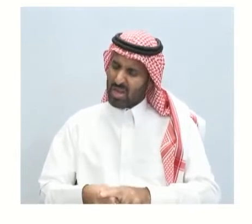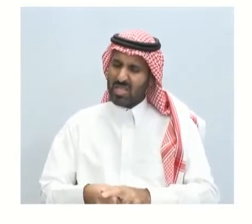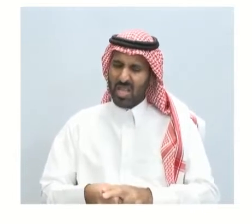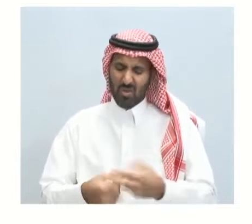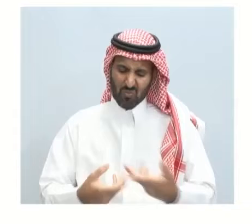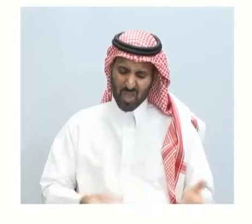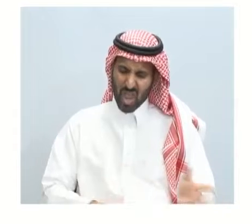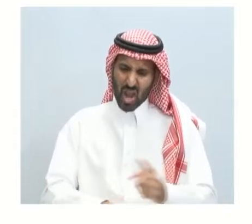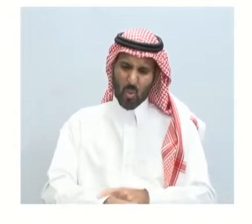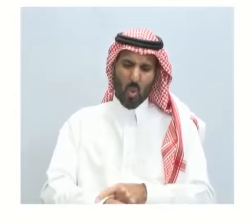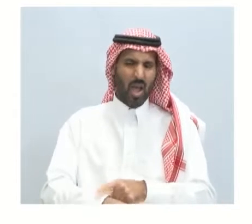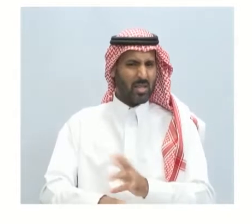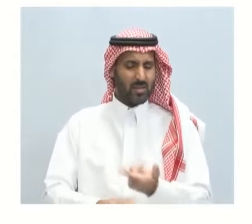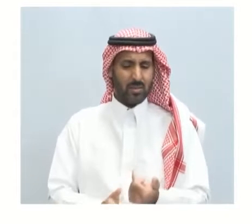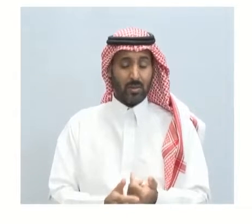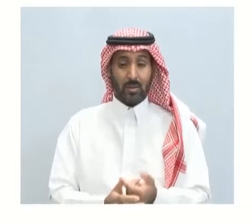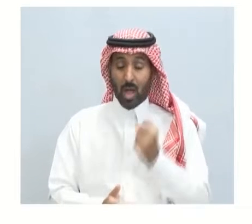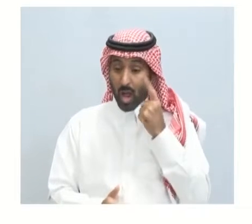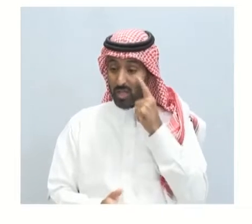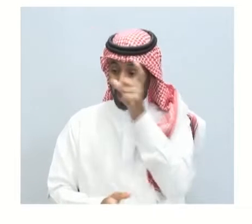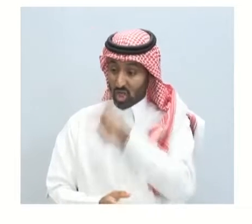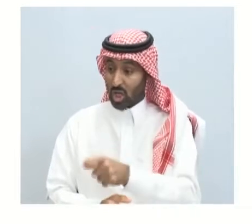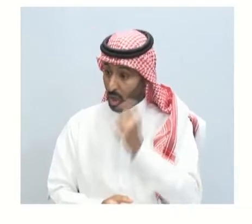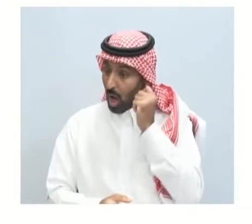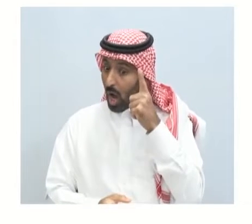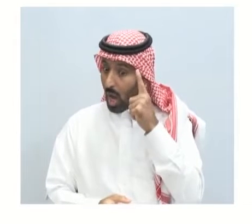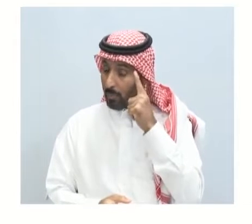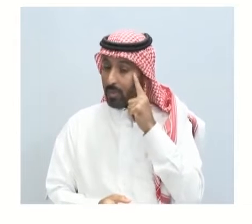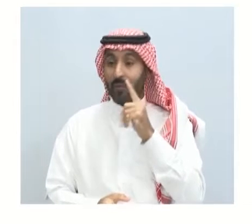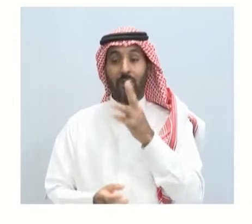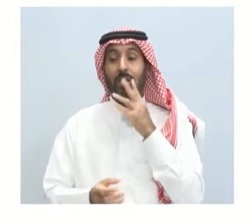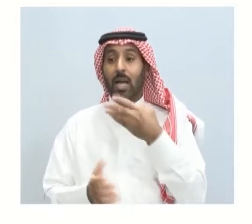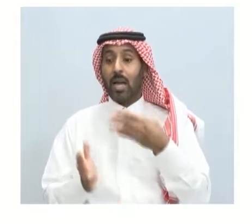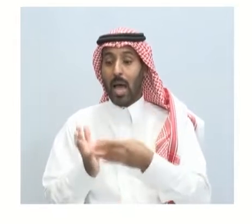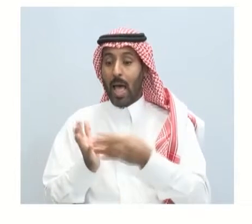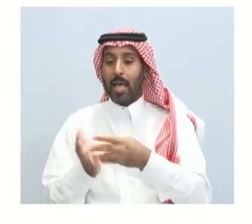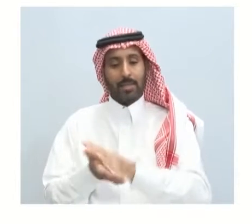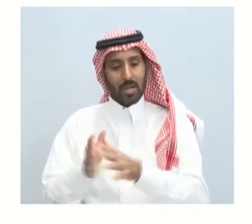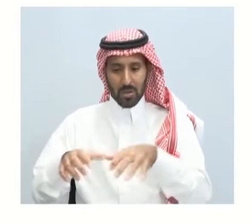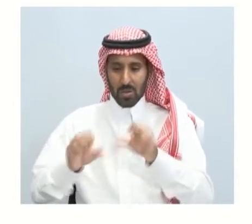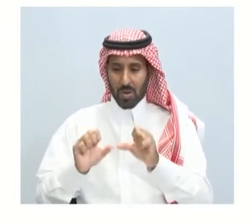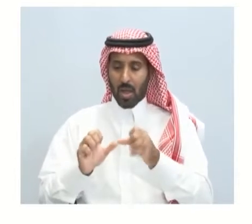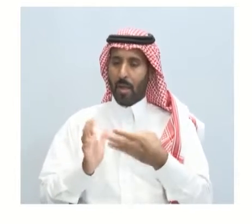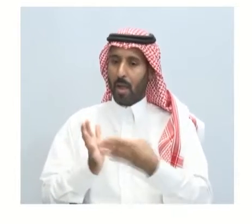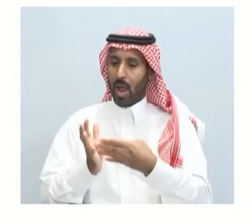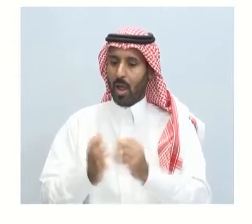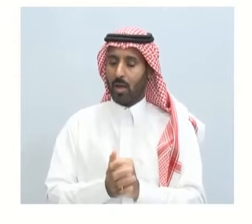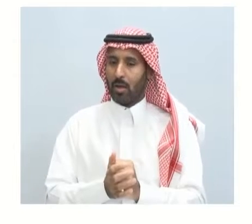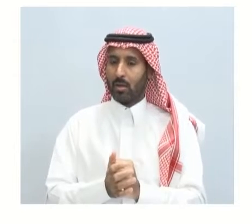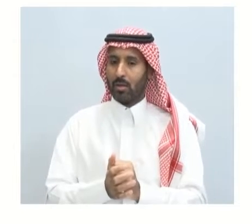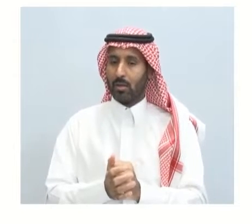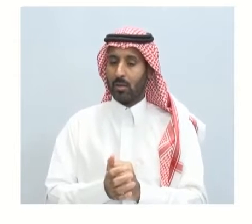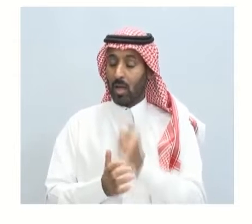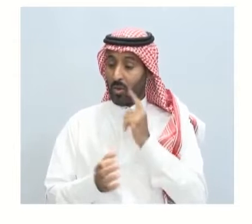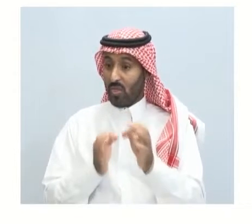للوقت يعد الشخص عالما اذا تخرج من الجامعه فقط يضمن